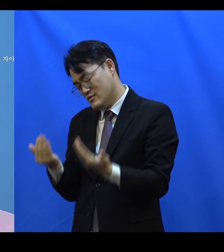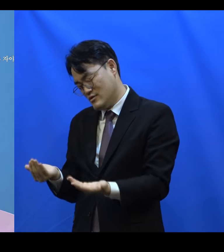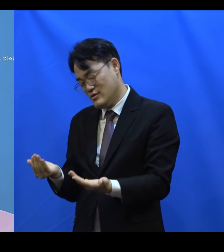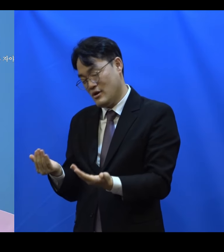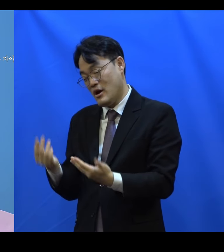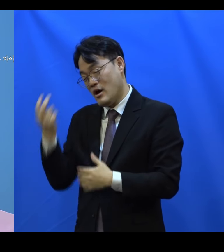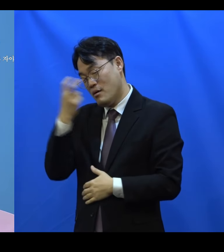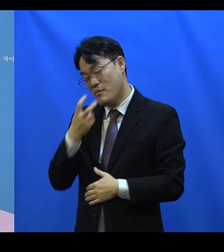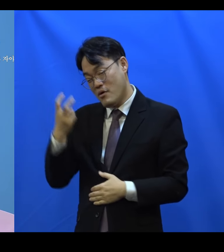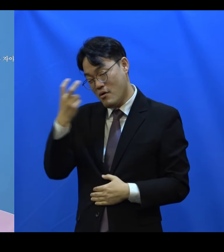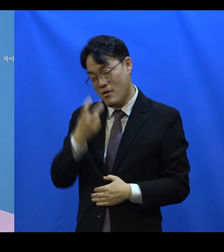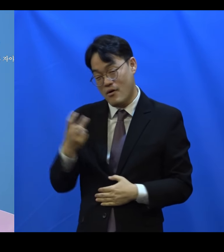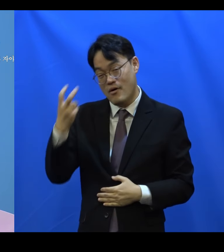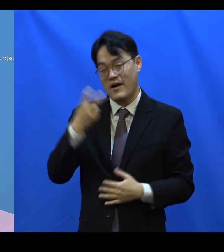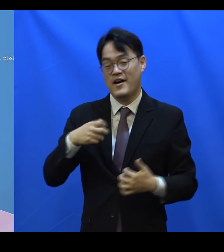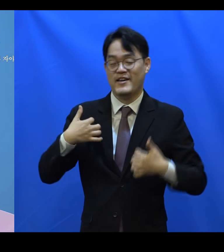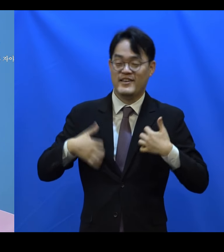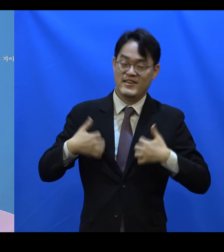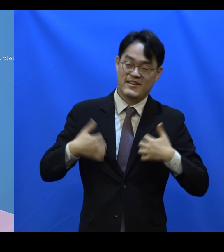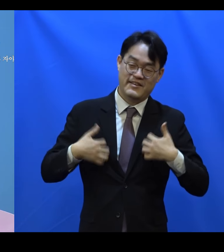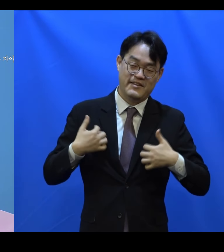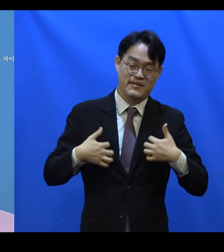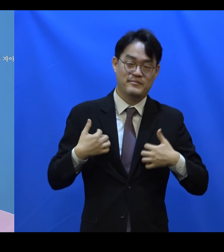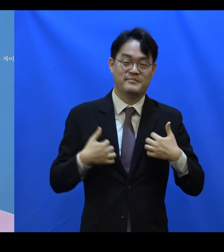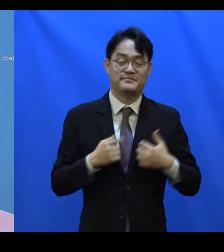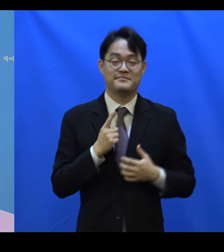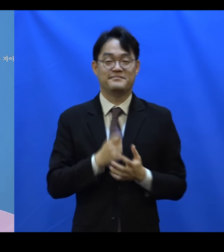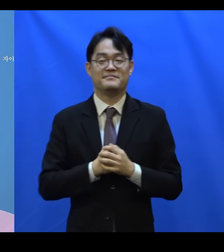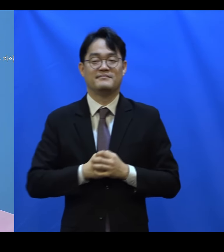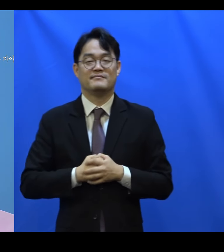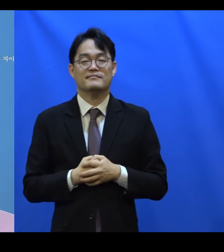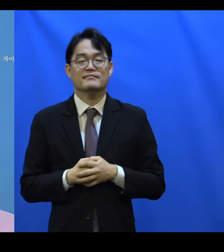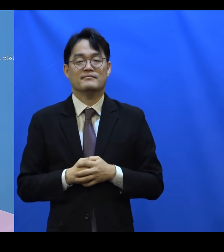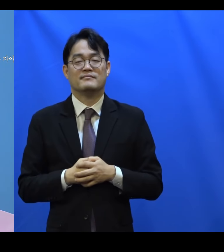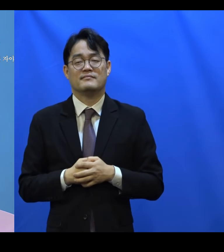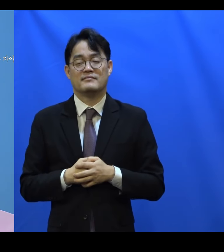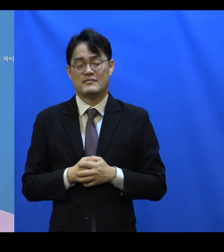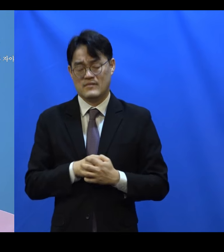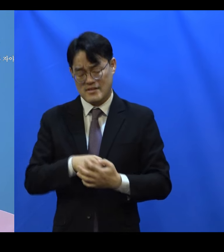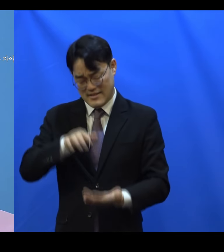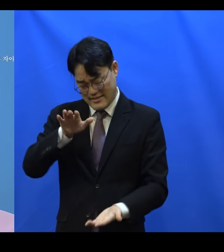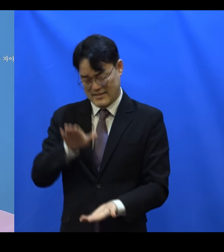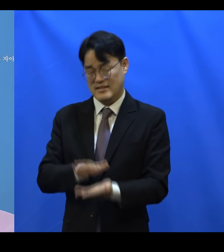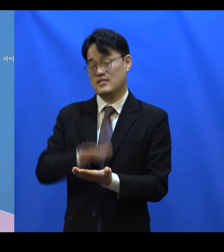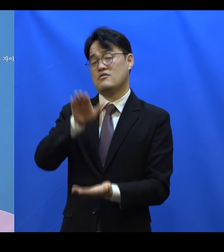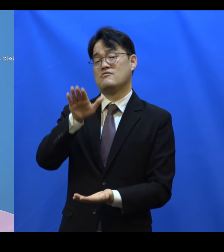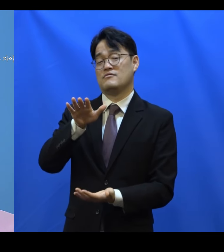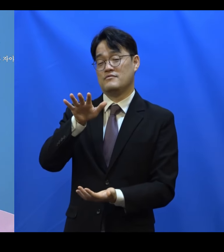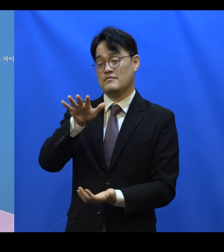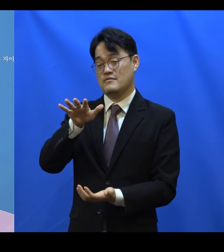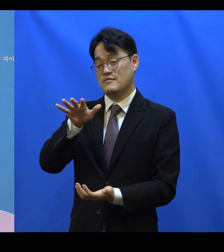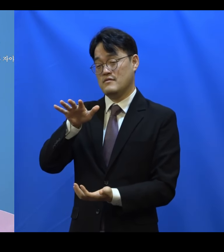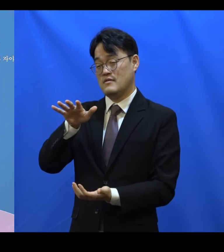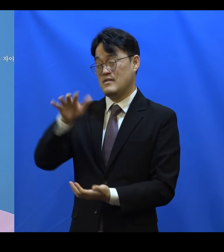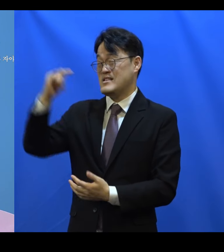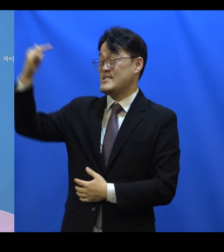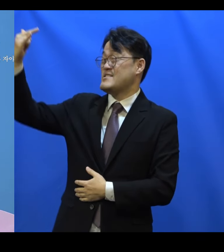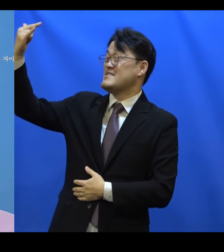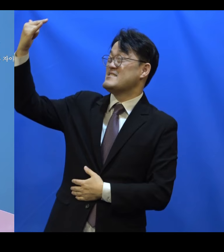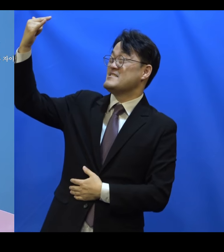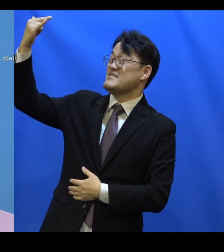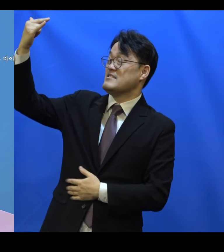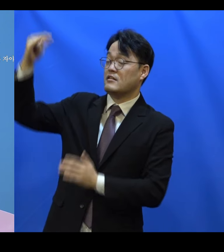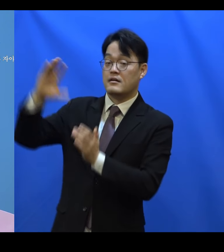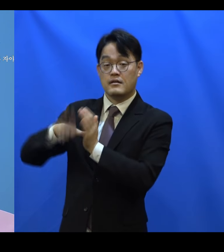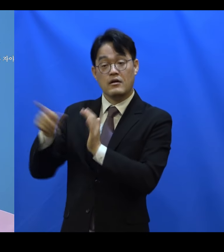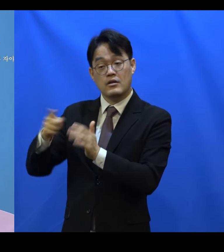아래 있는 기쁨. 여러분, 뜨거운 열기 아래 지쳐 있을 때 그 그늘의 쉼은